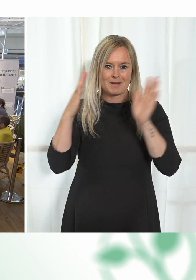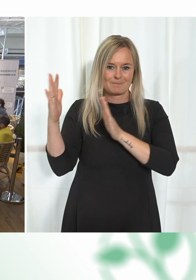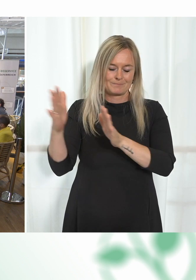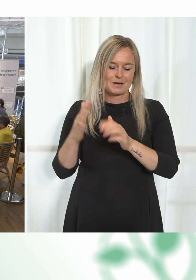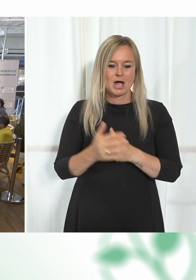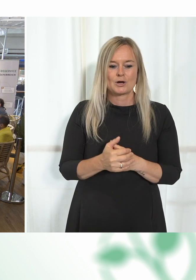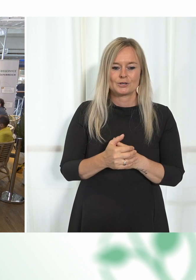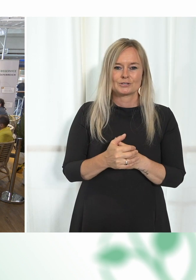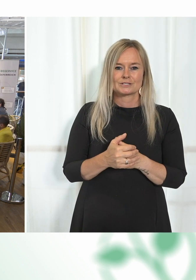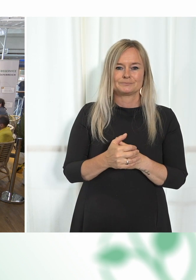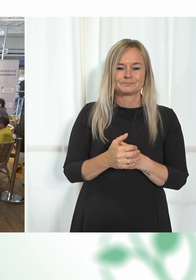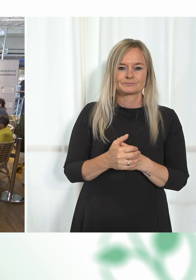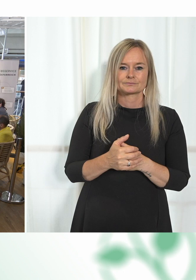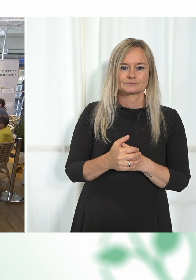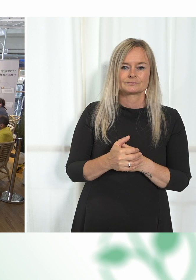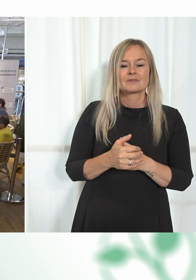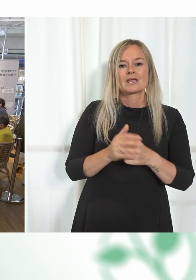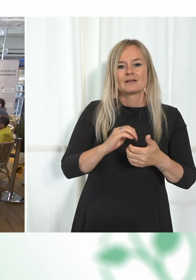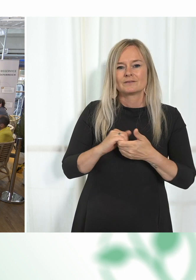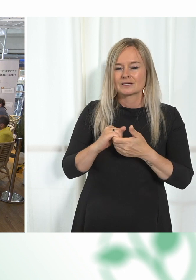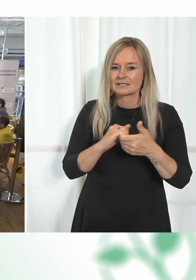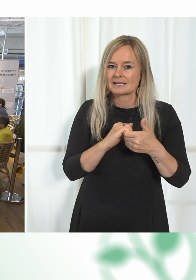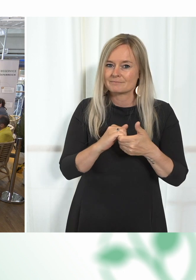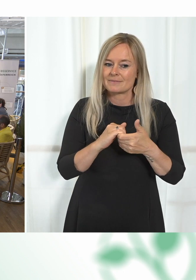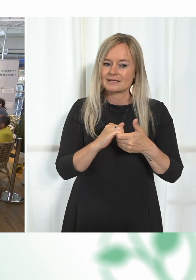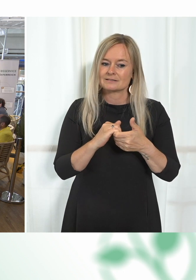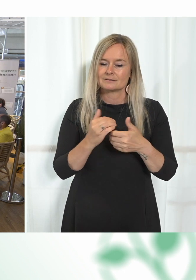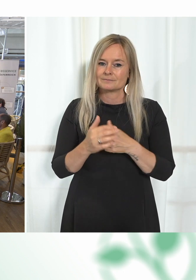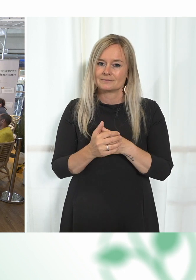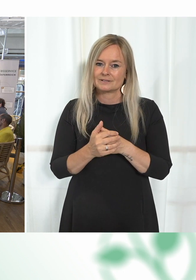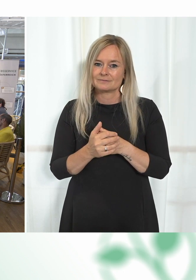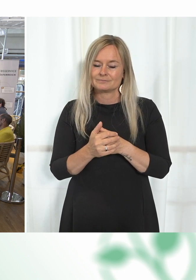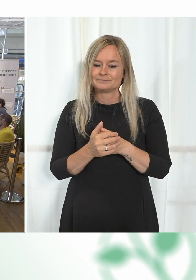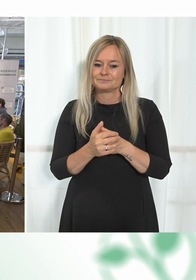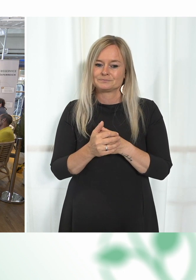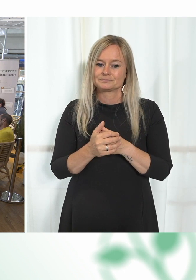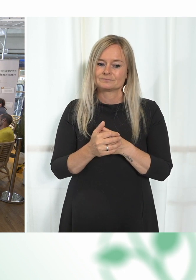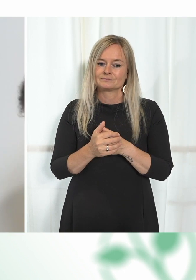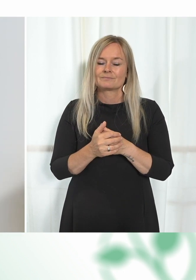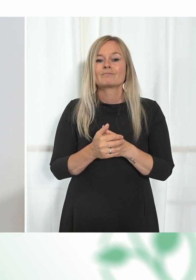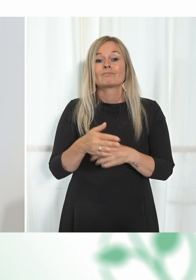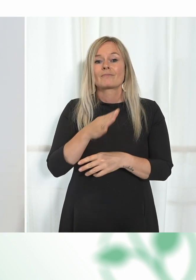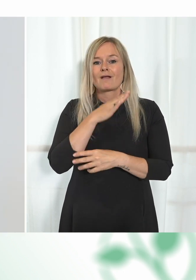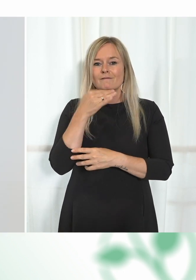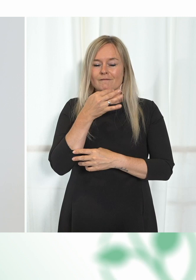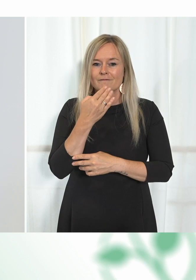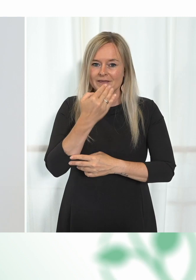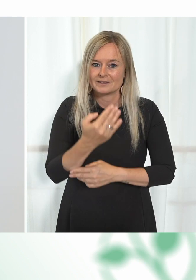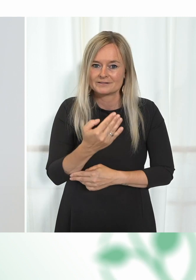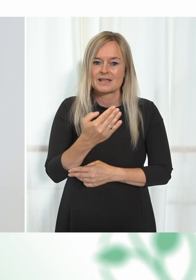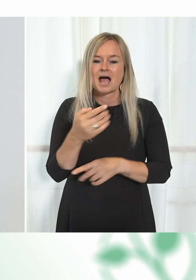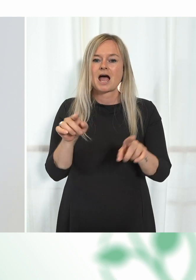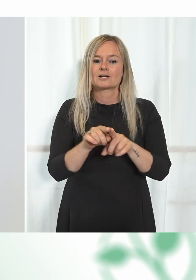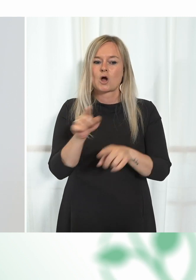als neuer Partner gemeinsam hier dieser Unternehmensdialog gemacht wird. Und ich darf auch Sie um Ihre Worte bitten. Ja, vielen Dank. Auch von meiner